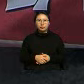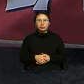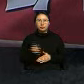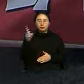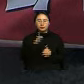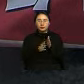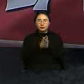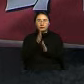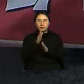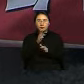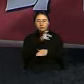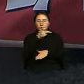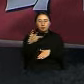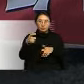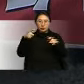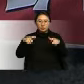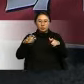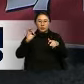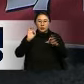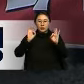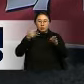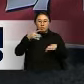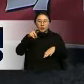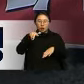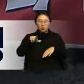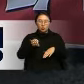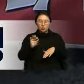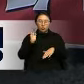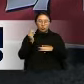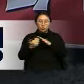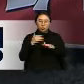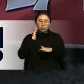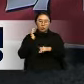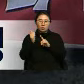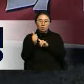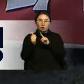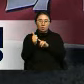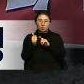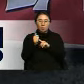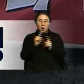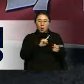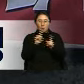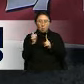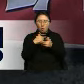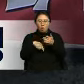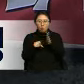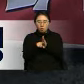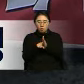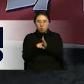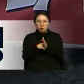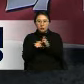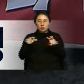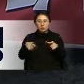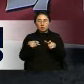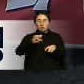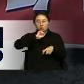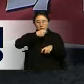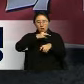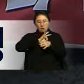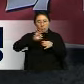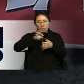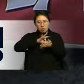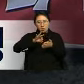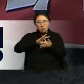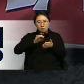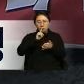고양시가 일산에 위치한 김대중 전 대통령의 사저를 메이트의 보존하려는 계획을 두고 지역에서 예산 낭비